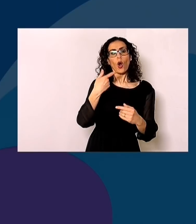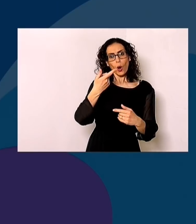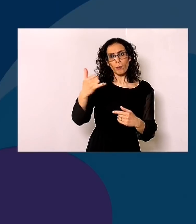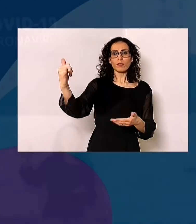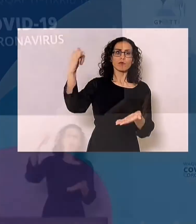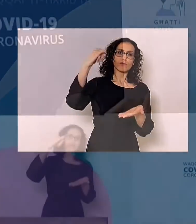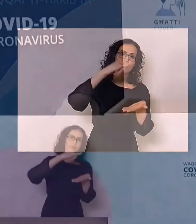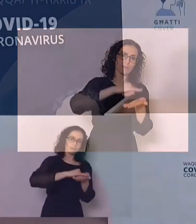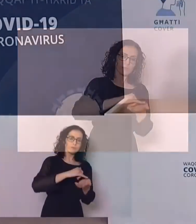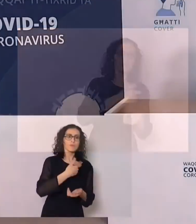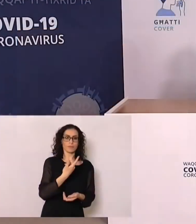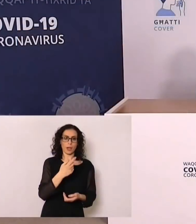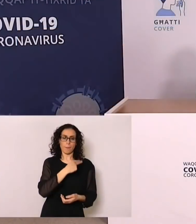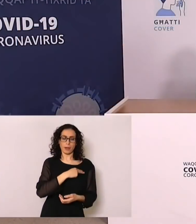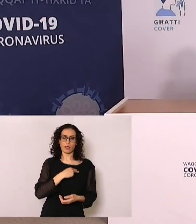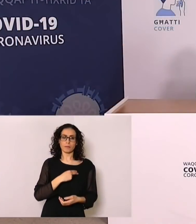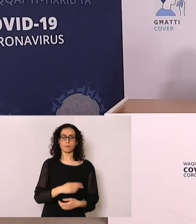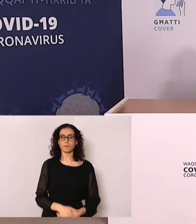flight.